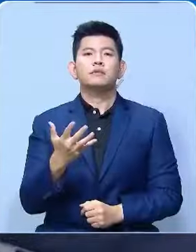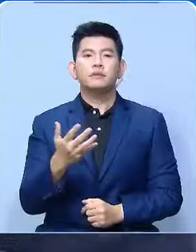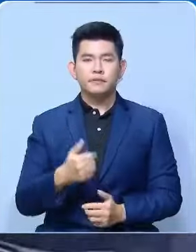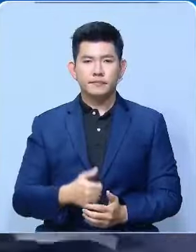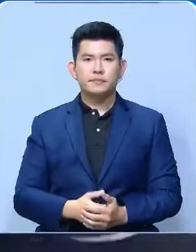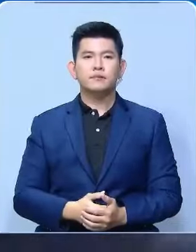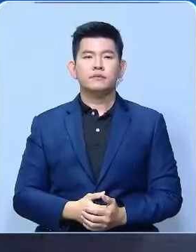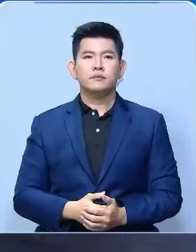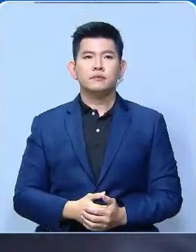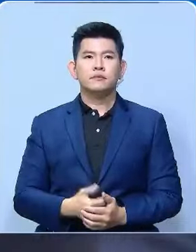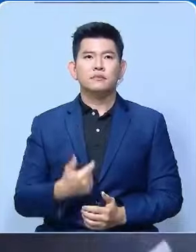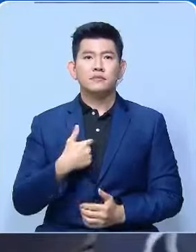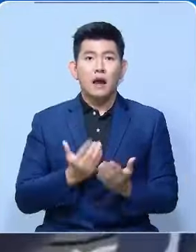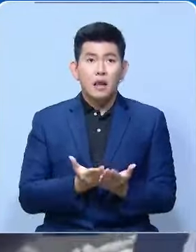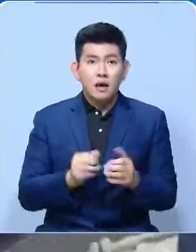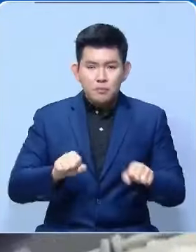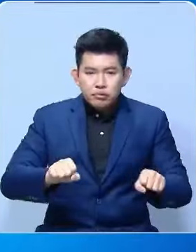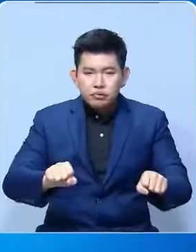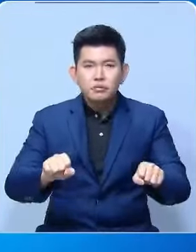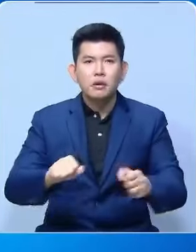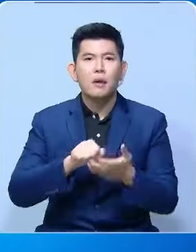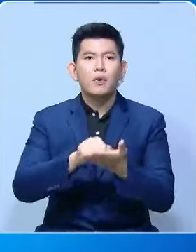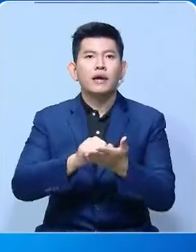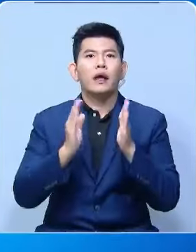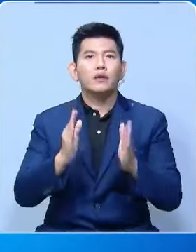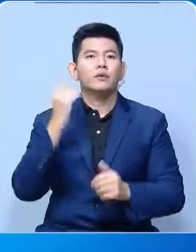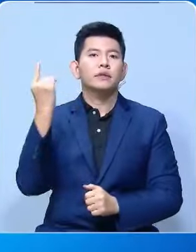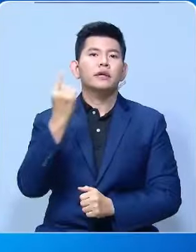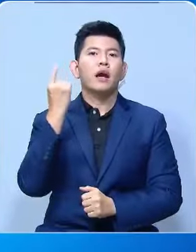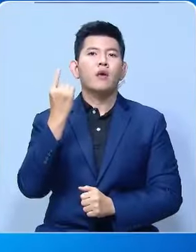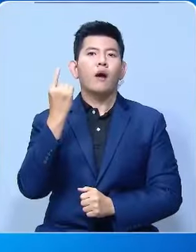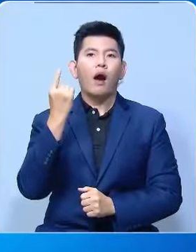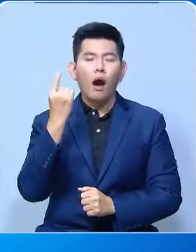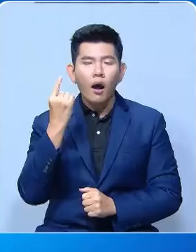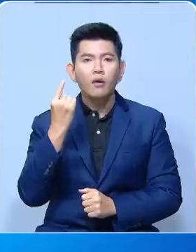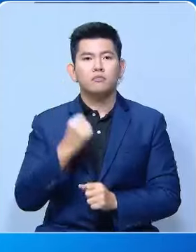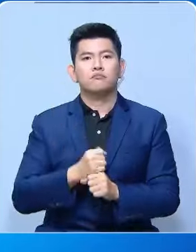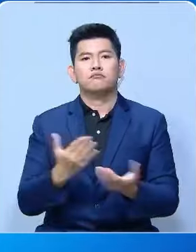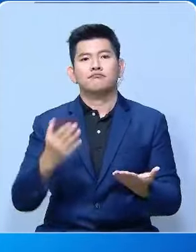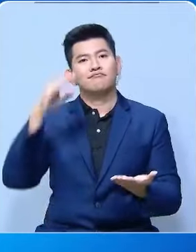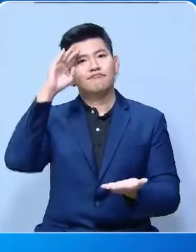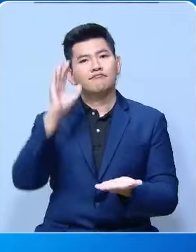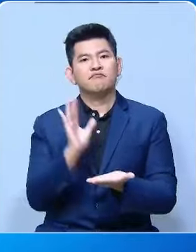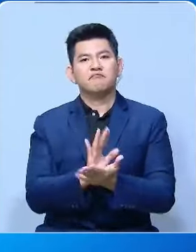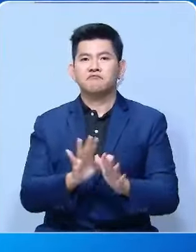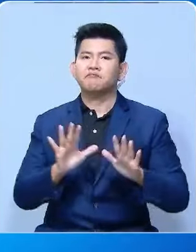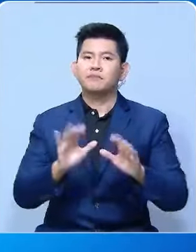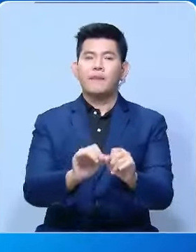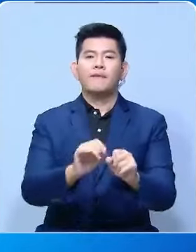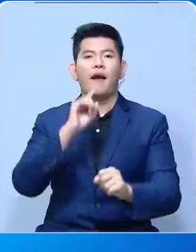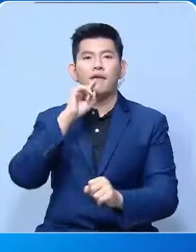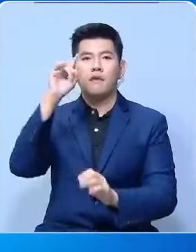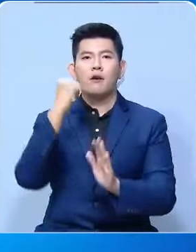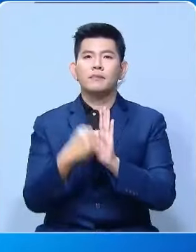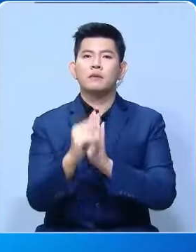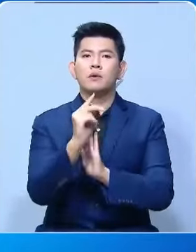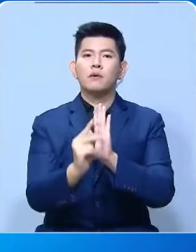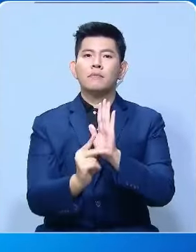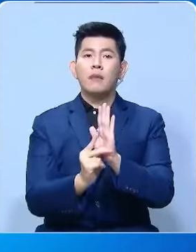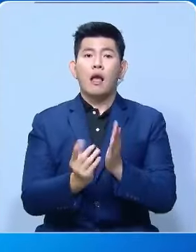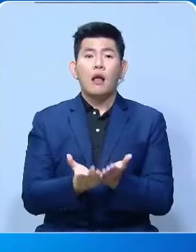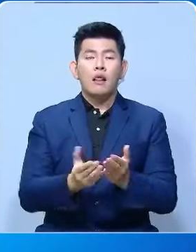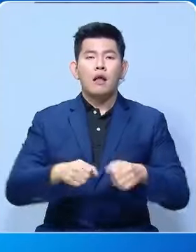ใช้เรือและตนกำลังจะนำเรืออไปให้บริการกับนักท่องเที่ยวด้วยอเจอแบบนี้ปุ๊บตำรวจเขาก็เลยจับกุมดำเนินคดีแจ้งข้อกล่าวหาใช้